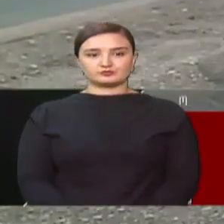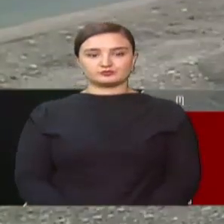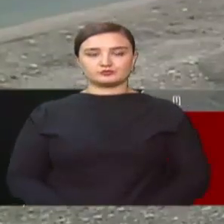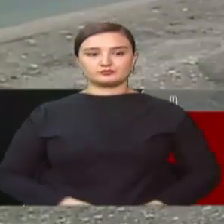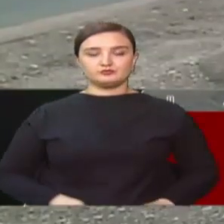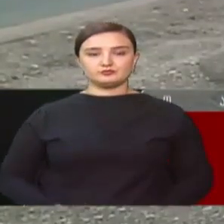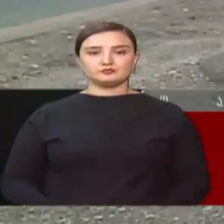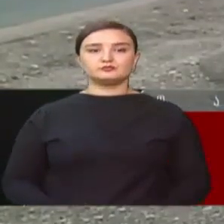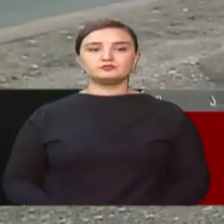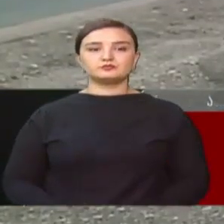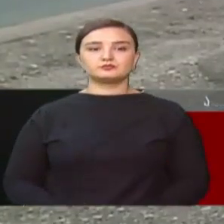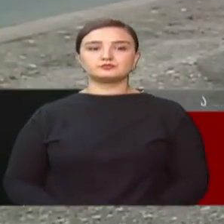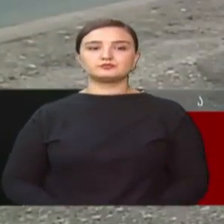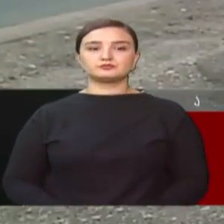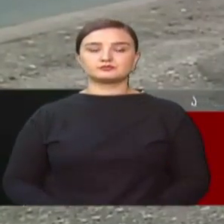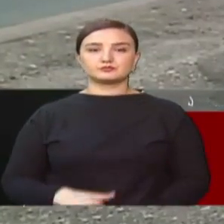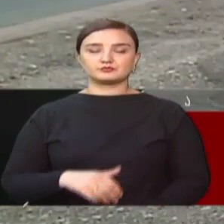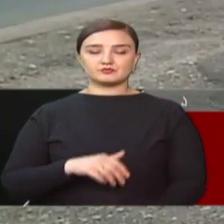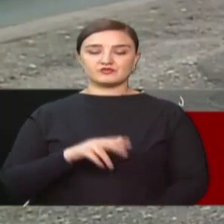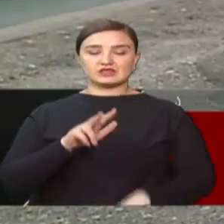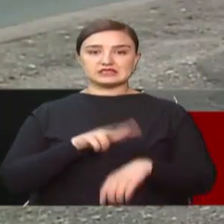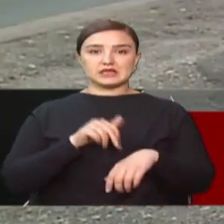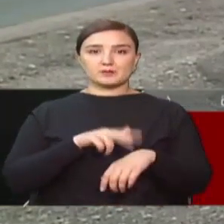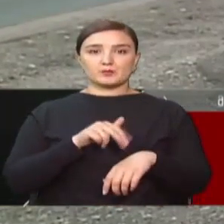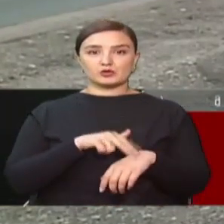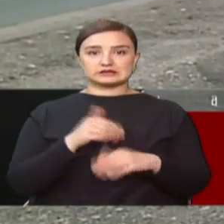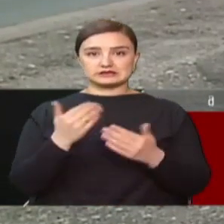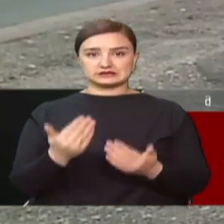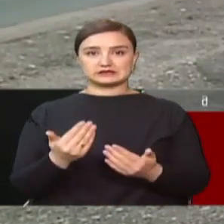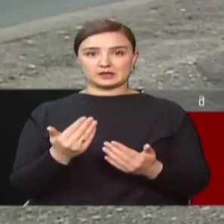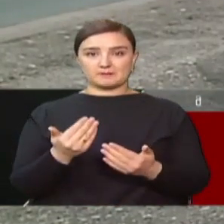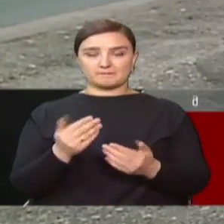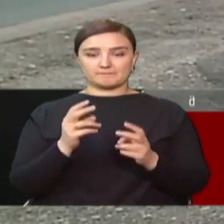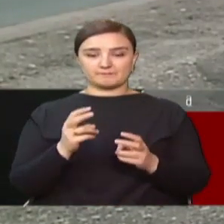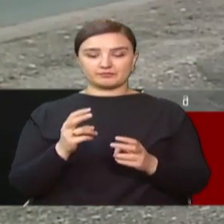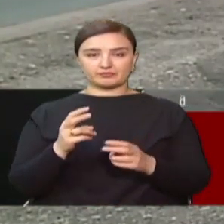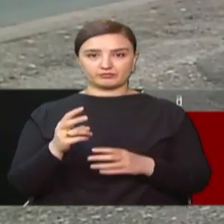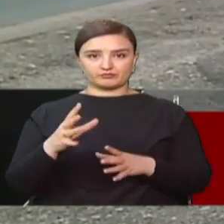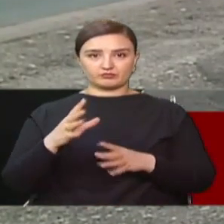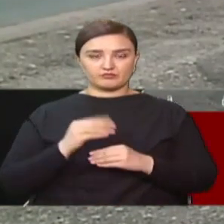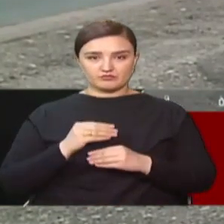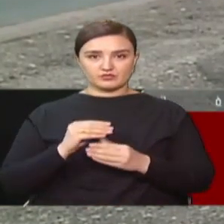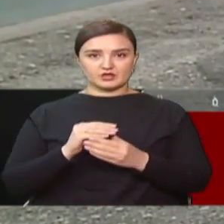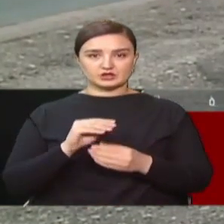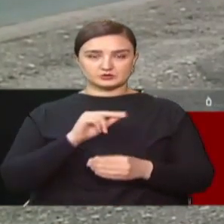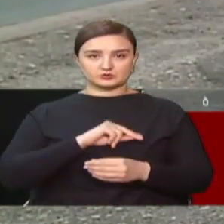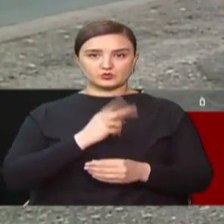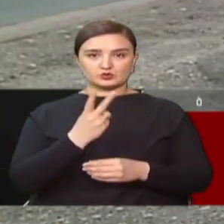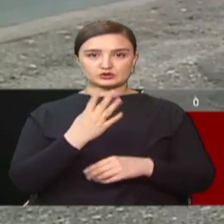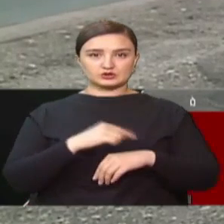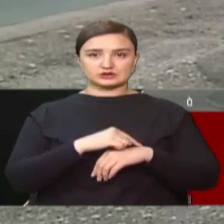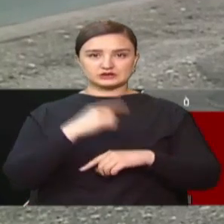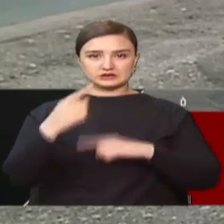Საპატრულო პოლიციასთან კოორდინირებულ მუშაობაში 24 საათიანი რეჟიმის მუშაობის შედეგად